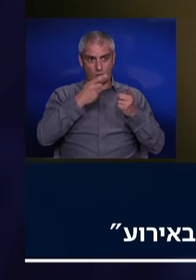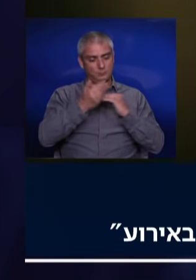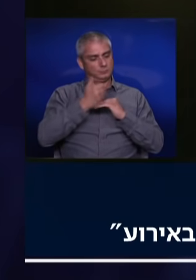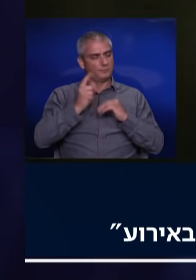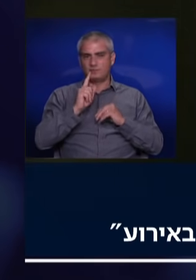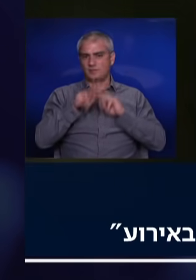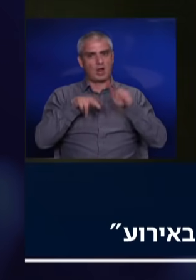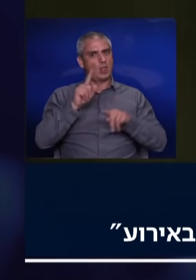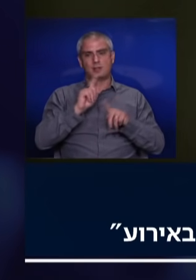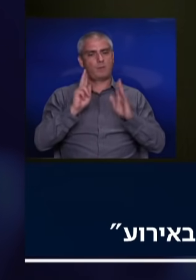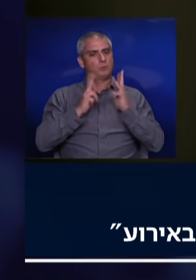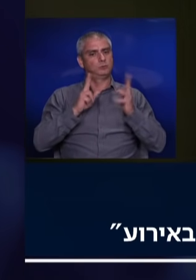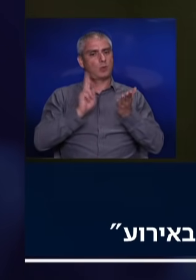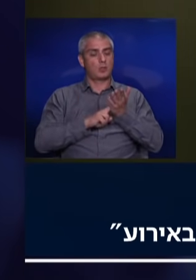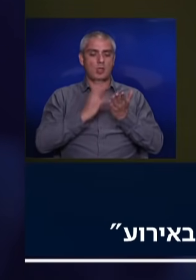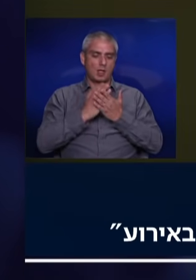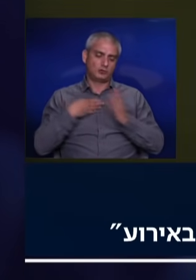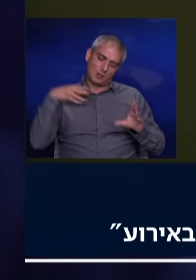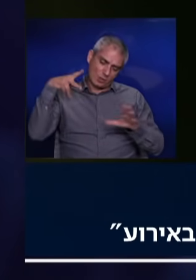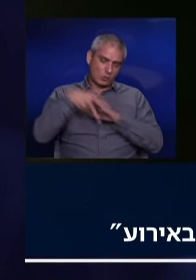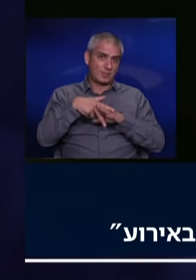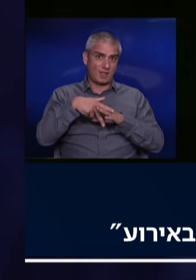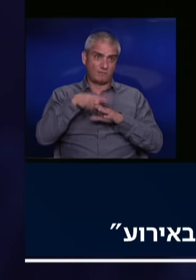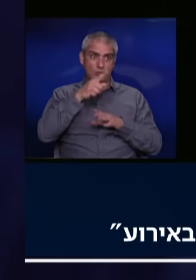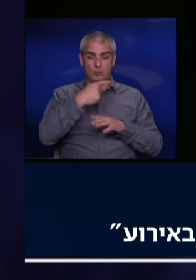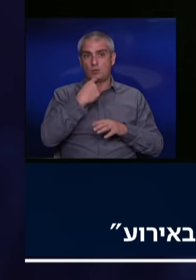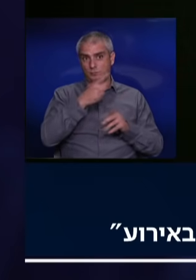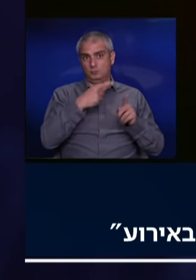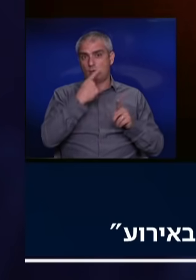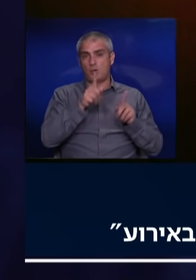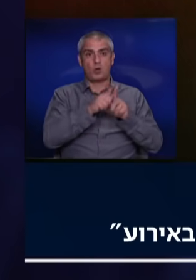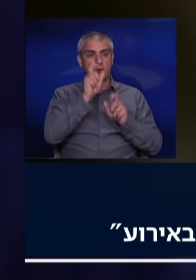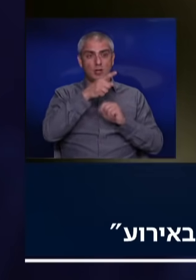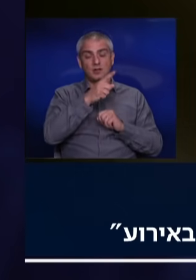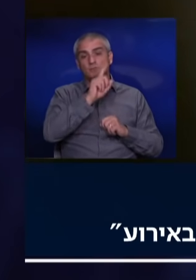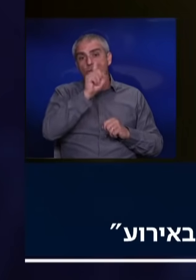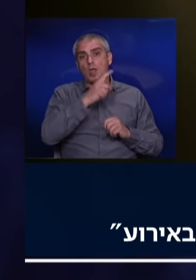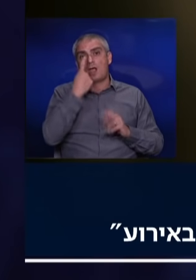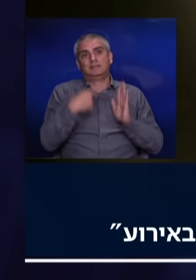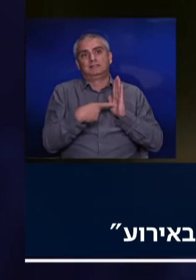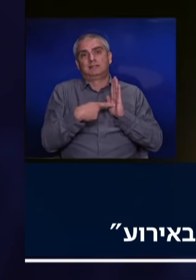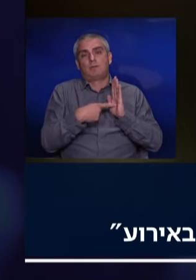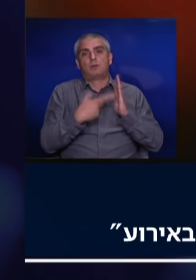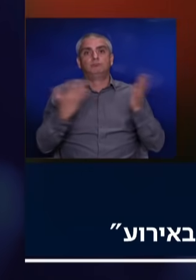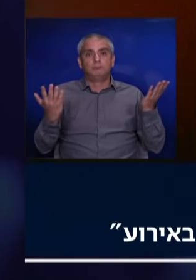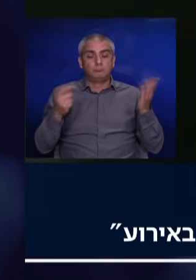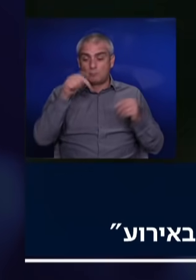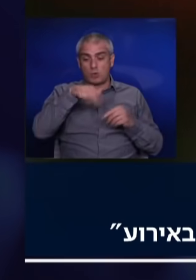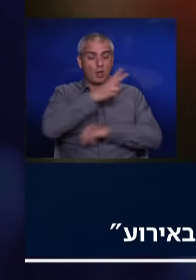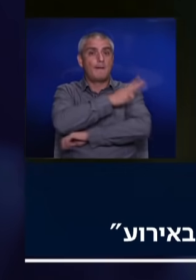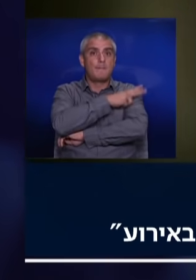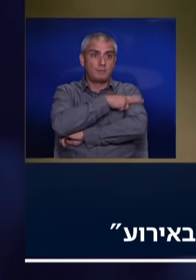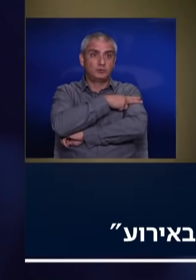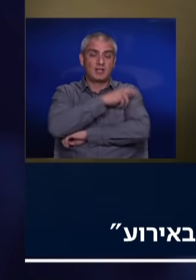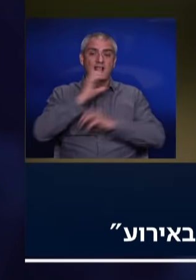לא טיפלו בו נכון עד שאנחנו נכנסנו לעניינים, מציין אותו גורם. ואולי אחת הסיבות לכך, מיכל, היא שכאן במשטרת